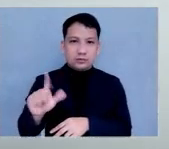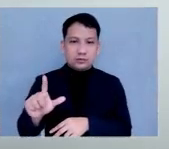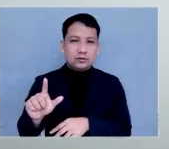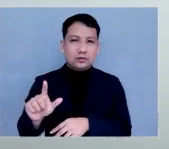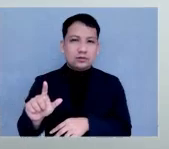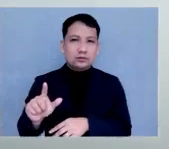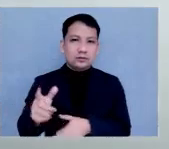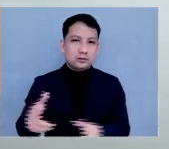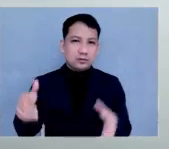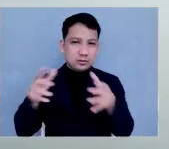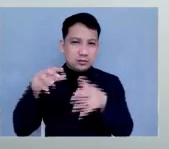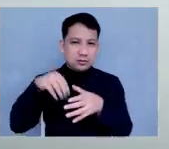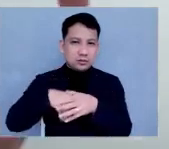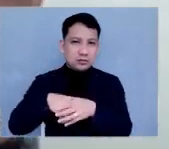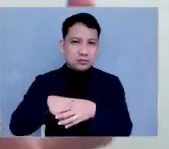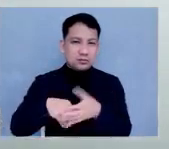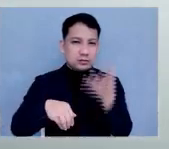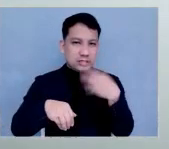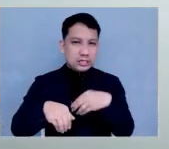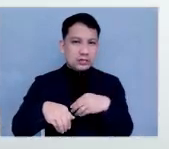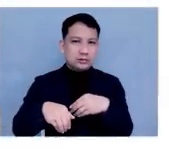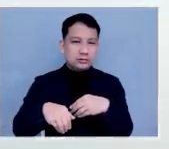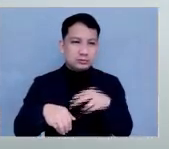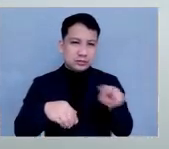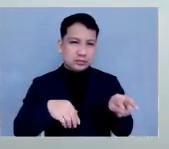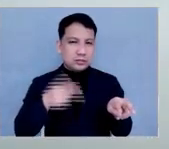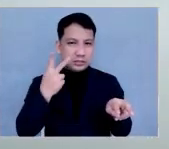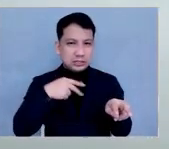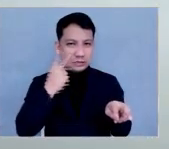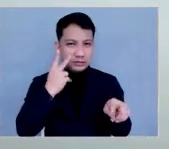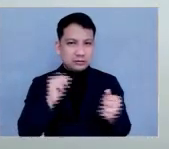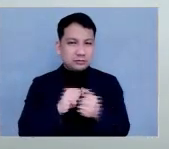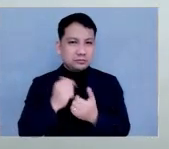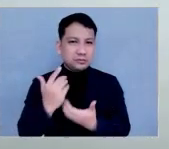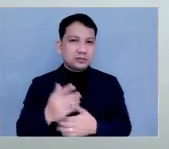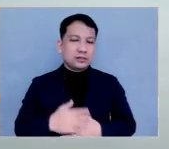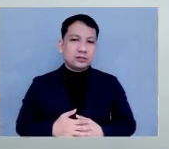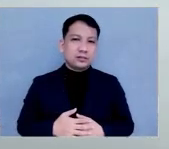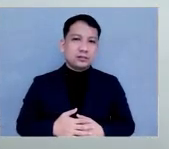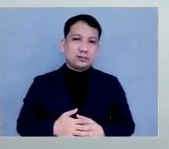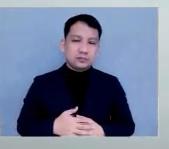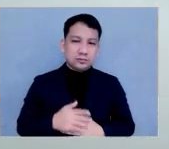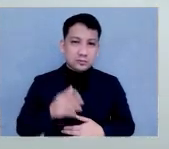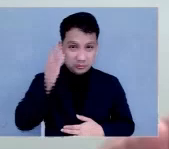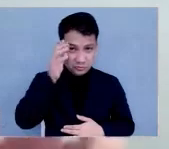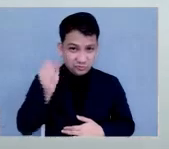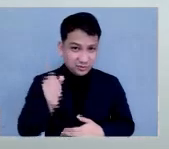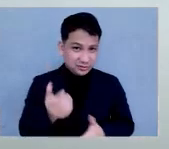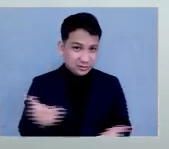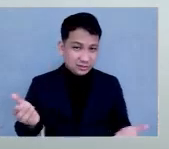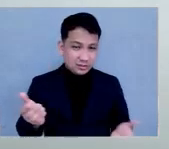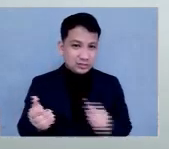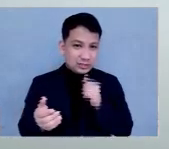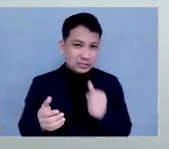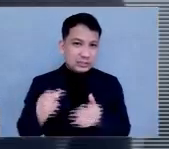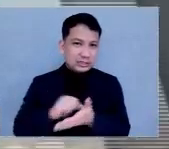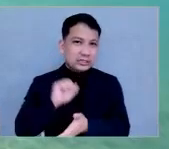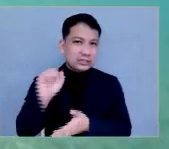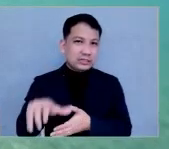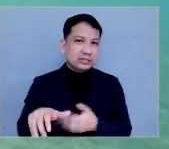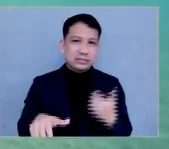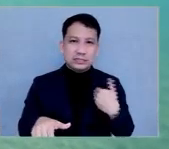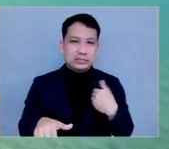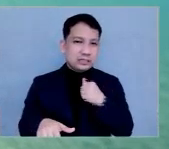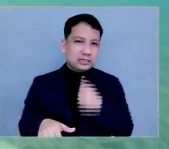sako, parang ang sakit sa mata lang. Common sense na talaga, hindi dapat magtapon kahit saan-saan ang